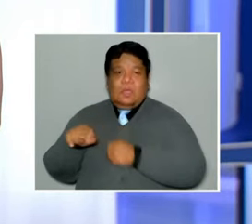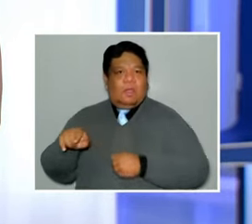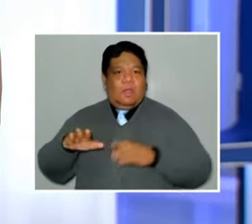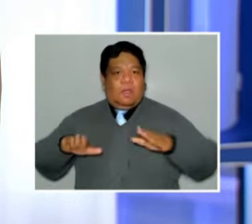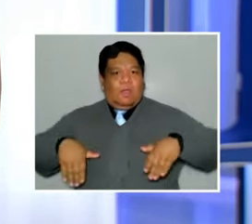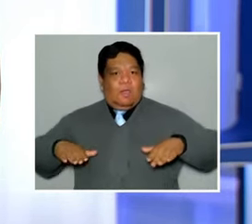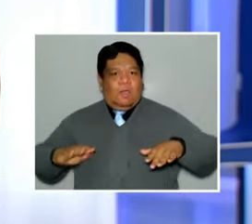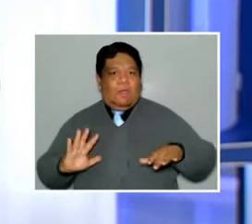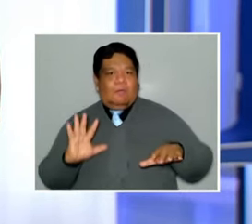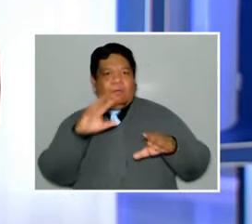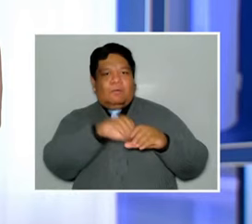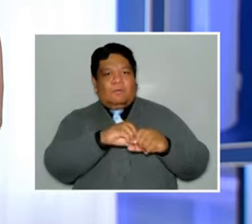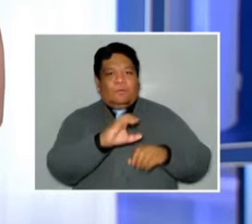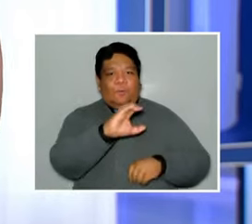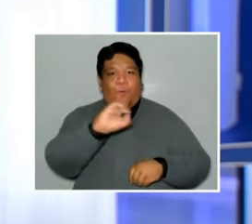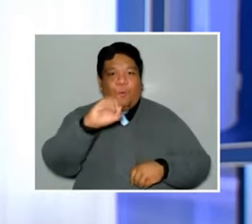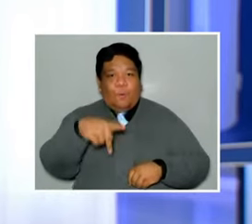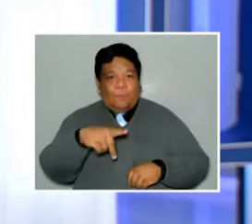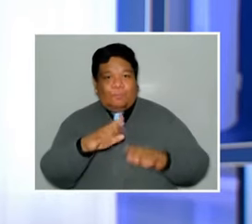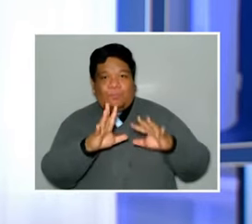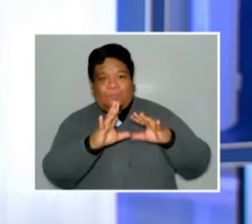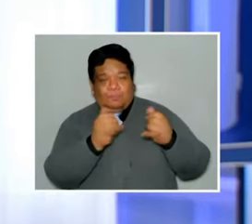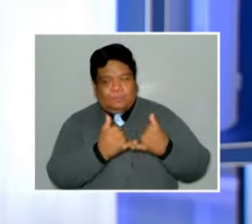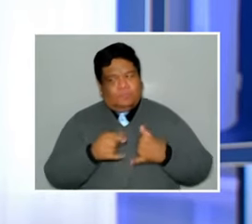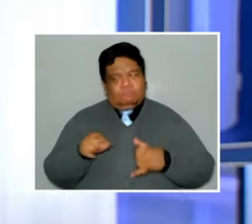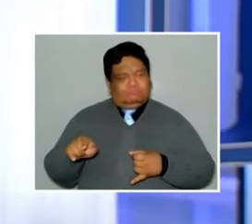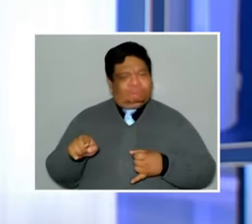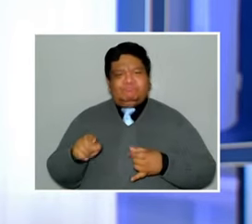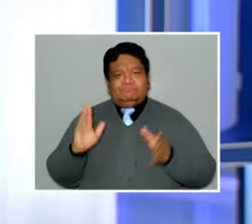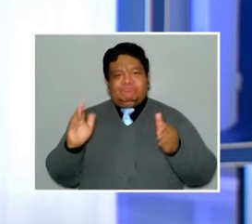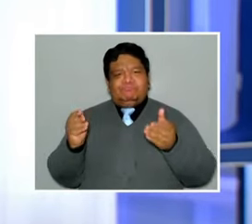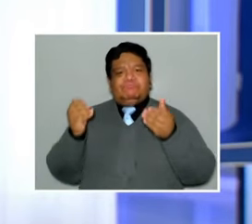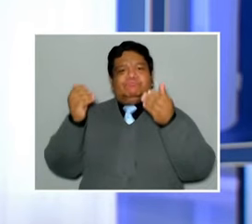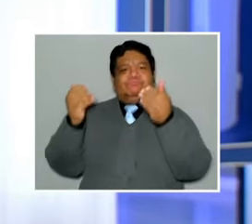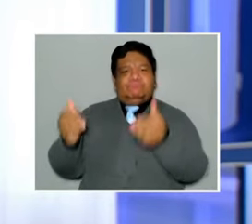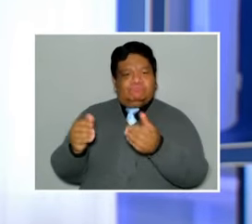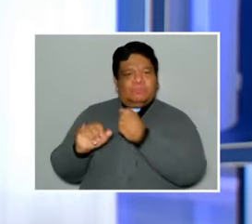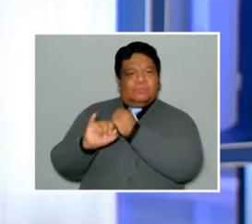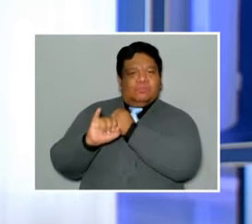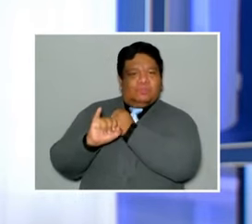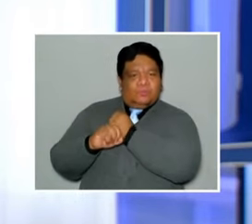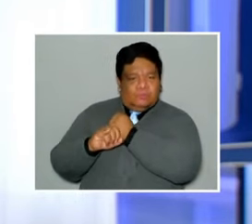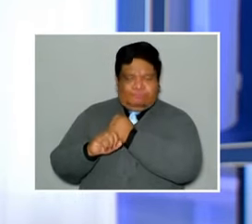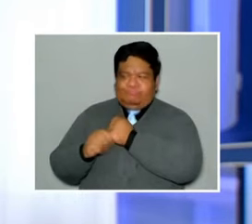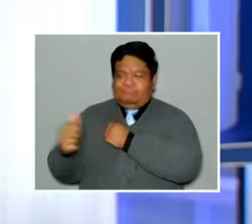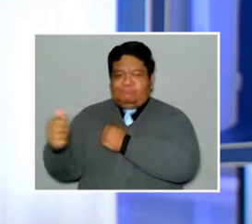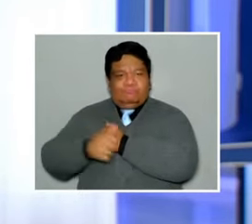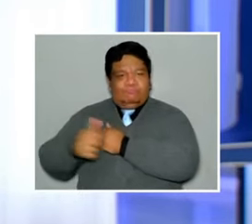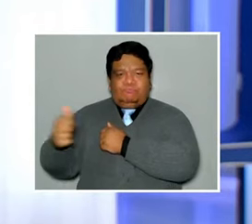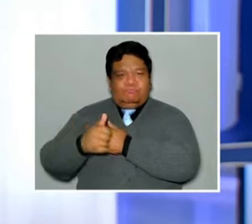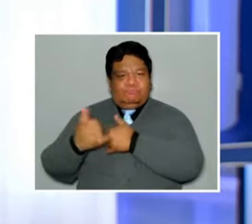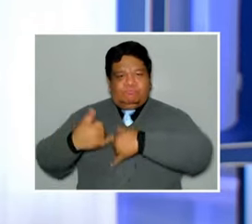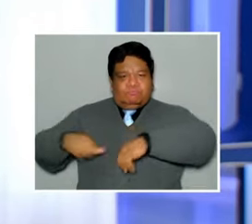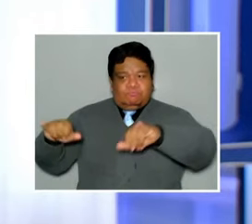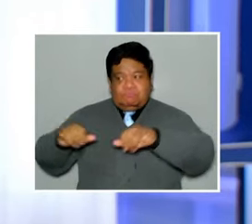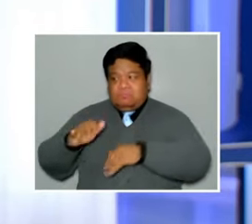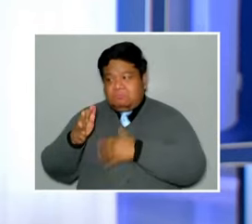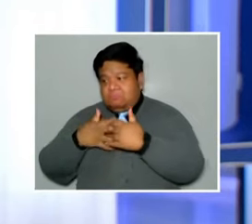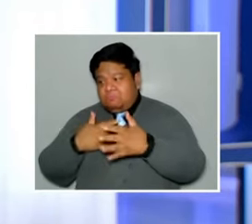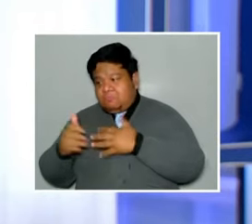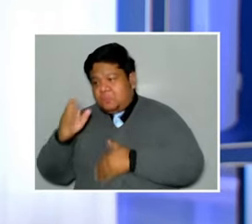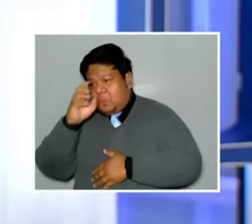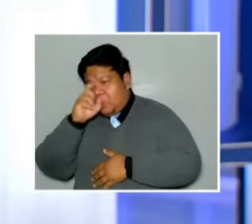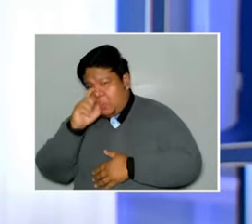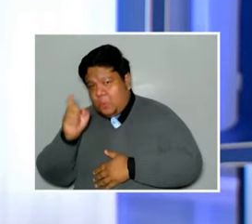PUV Modernization Program. Sa harap ito ng anunsyo ng Land Transportation Franchising and Regulatory Board na ituturing